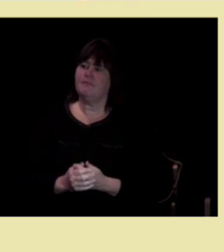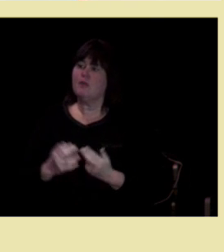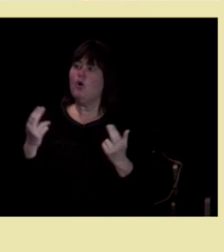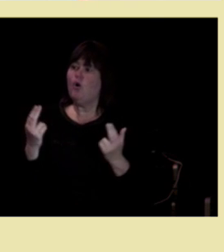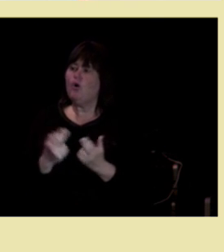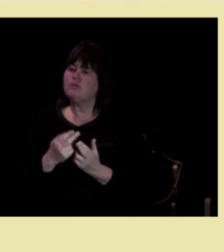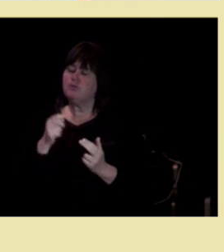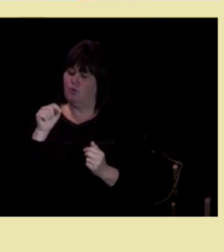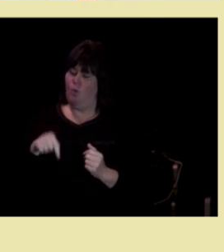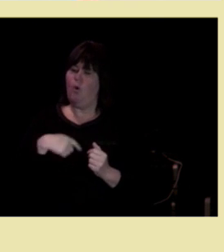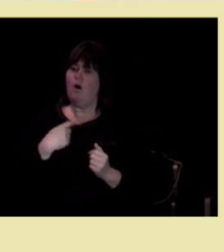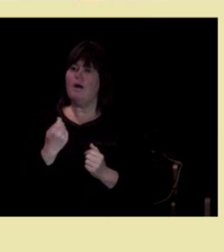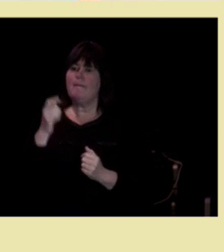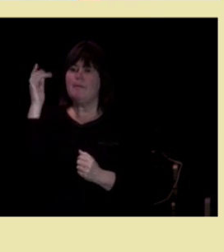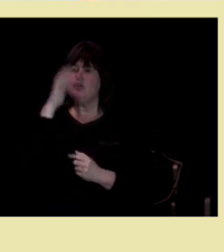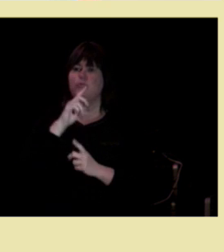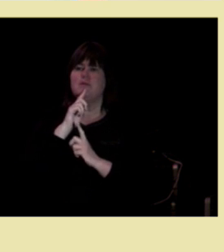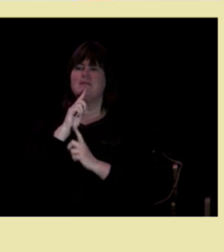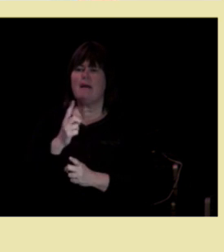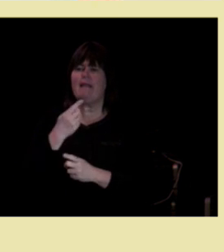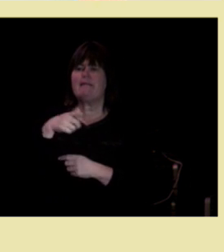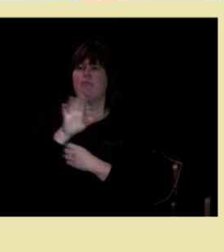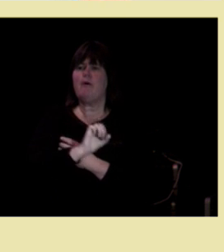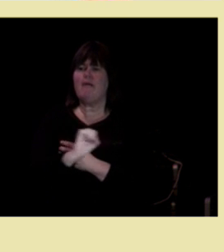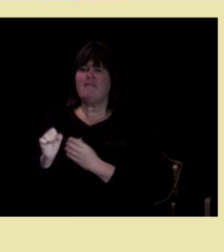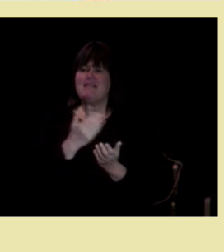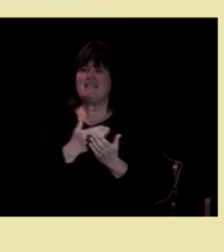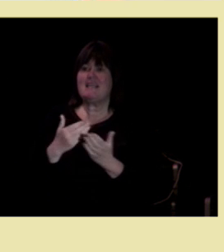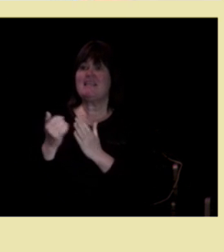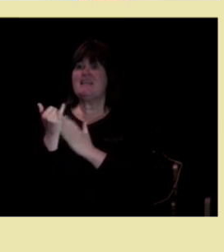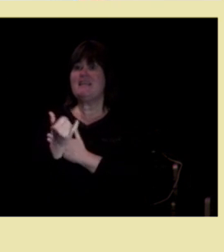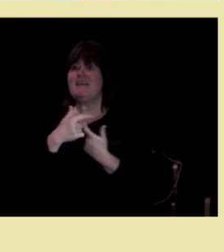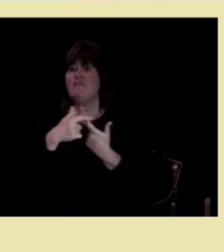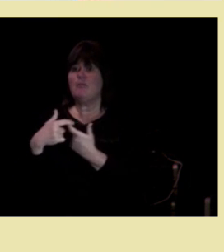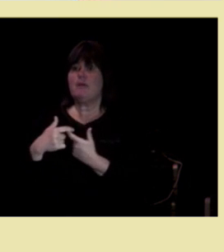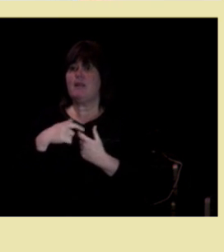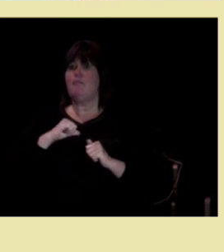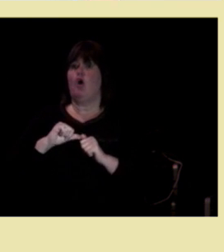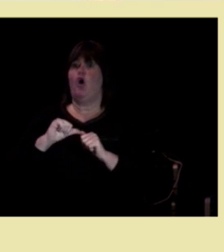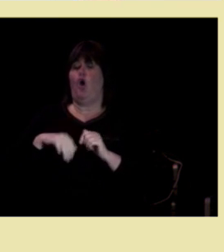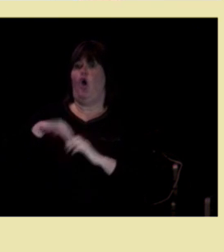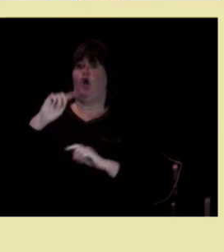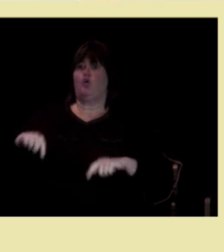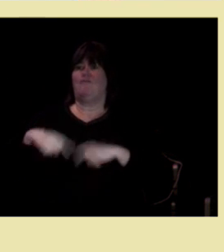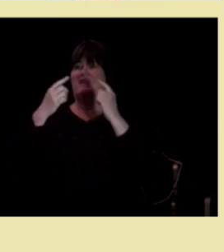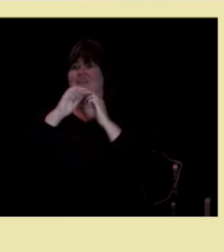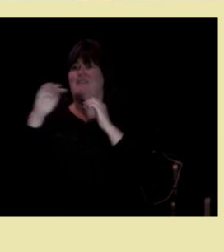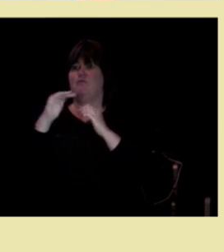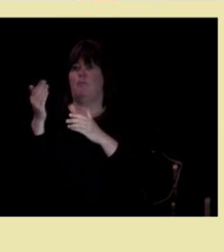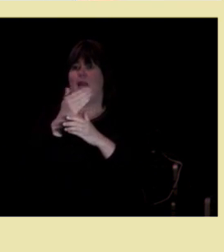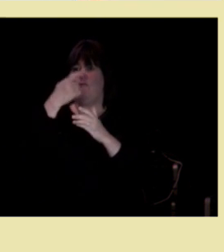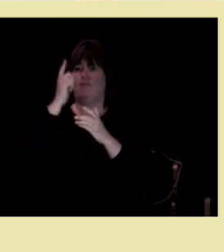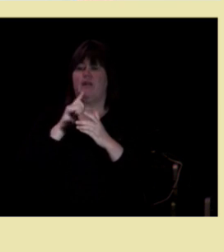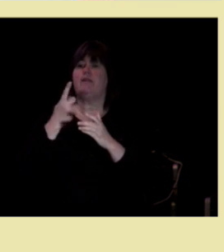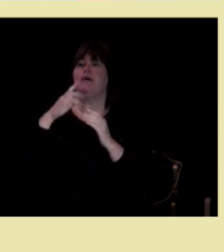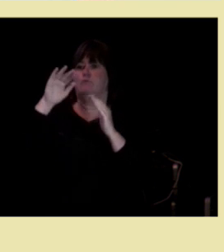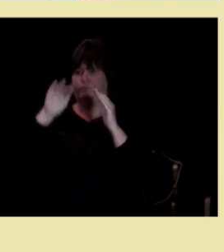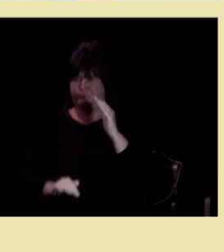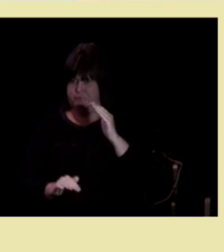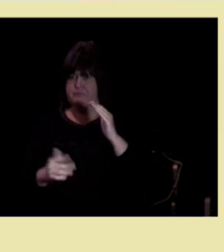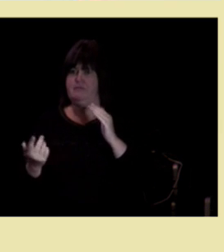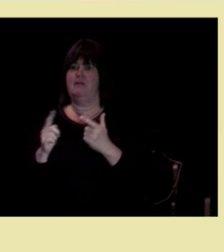færre bekymringsmeldinger til barnevernstjenesten i familier der et høyt konfliktnivå mellom foreldre. Og dette er bra fordi vi kommer inn